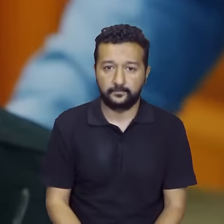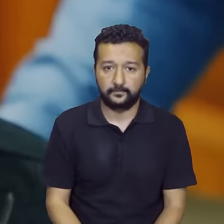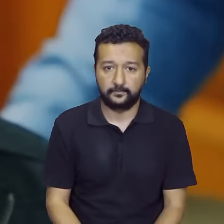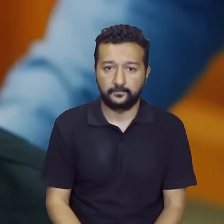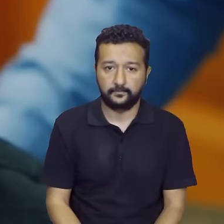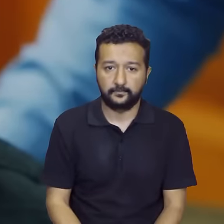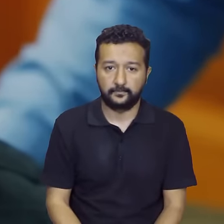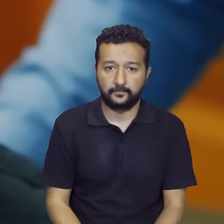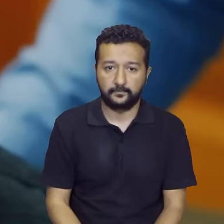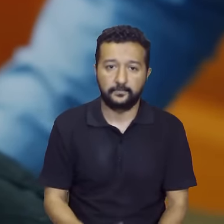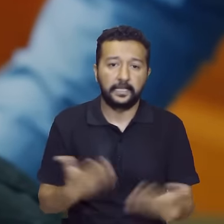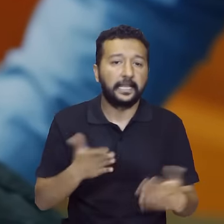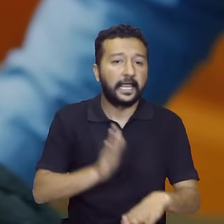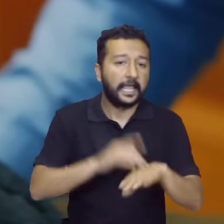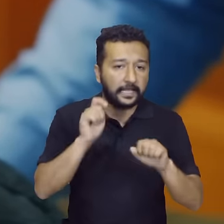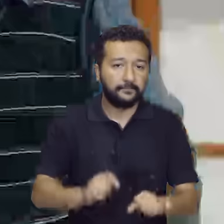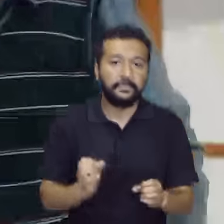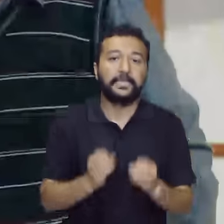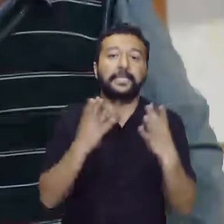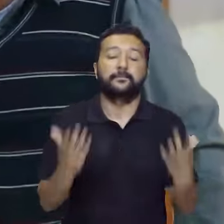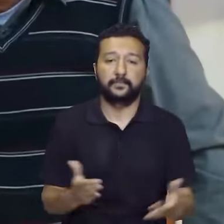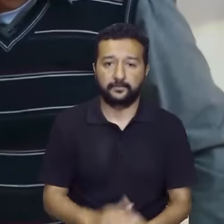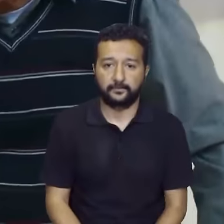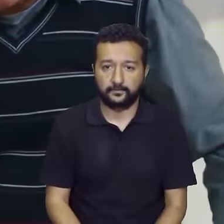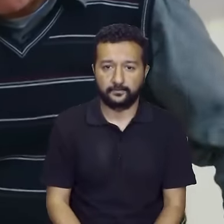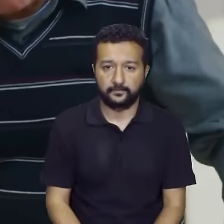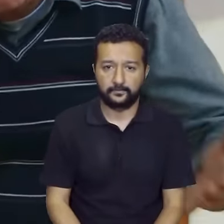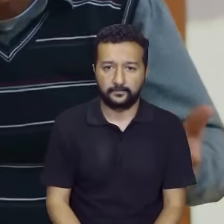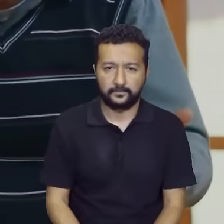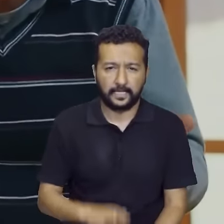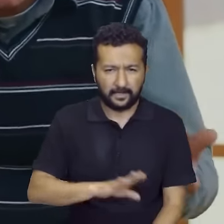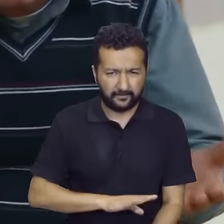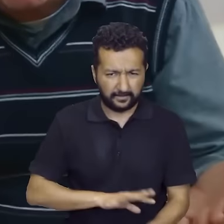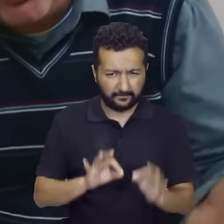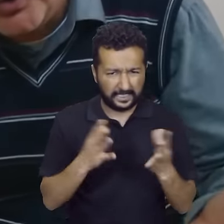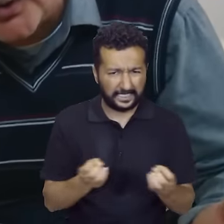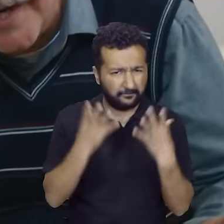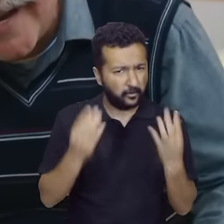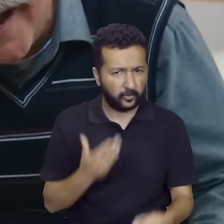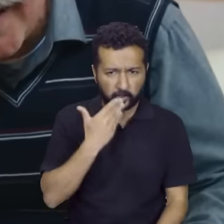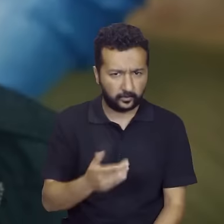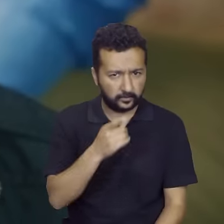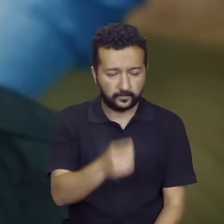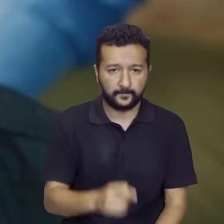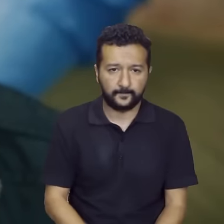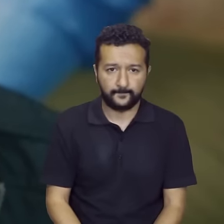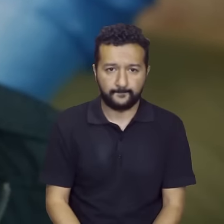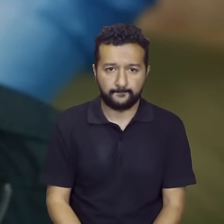döndü. Ne yaptıysam yetiremedim. Şener'in başı eğildi. Evladım neyi yetiremedin? Ne oluyor? Söylesene.